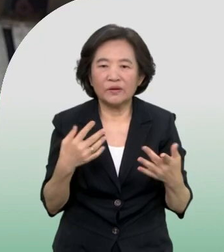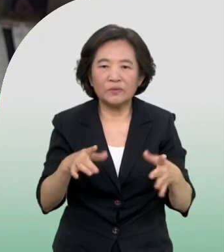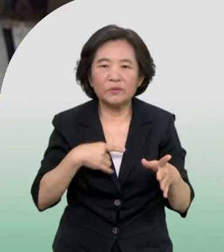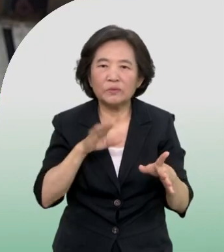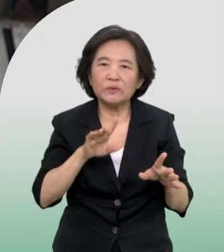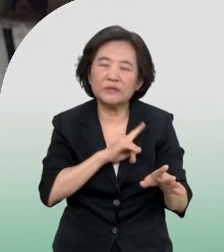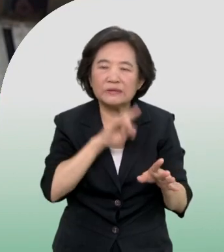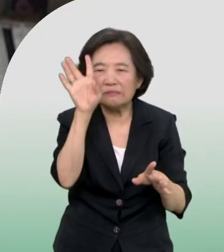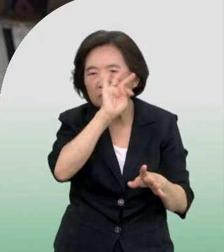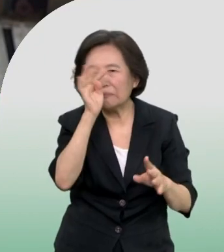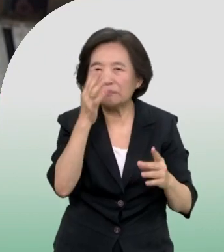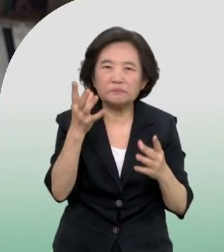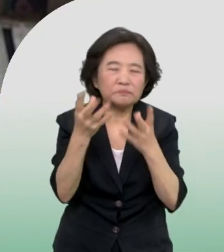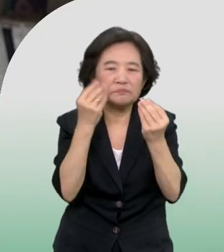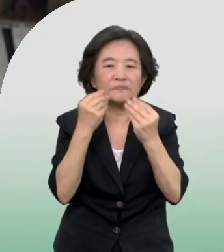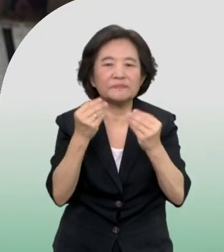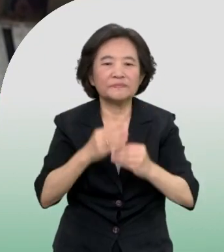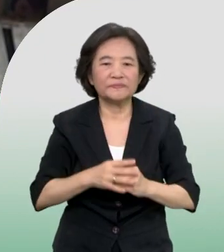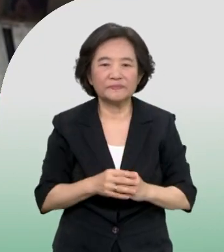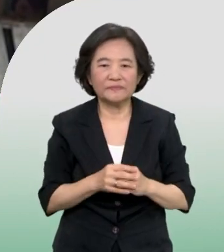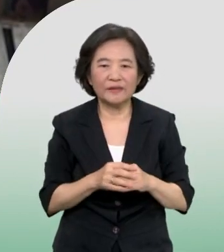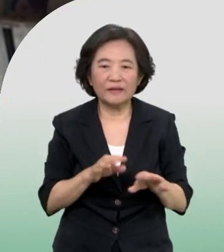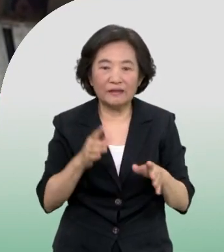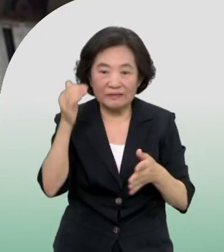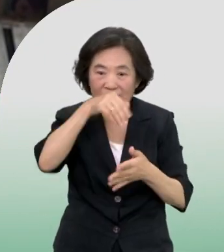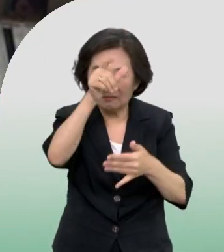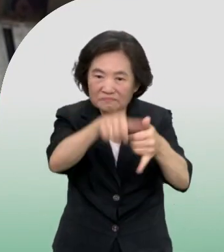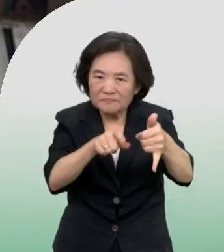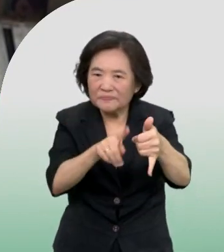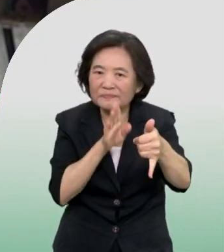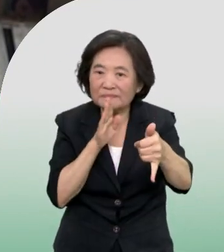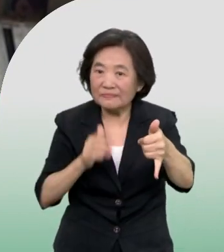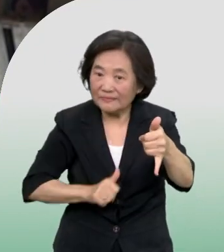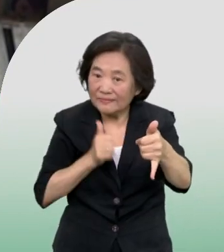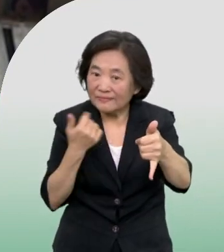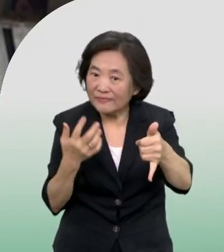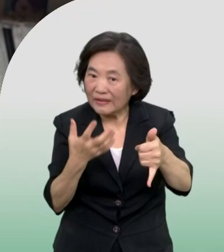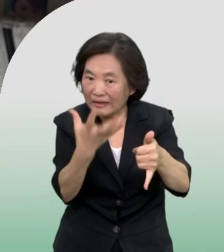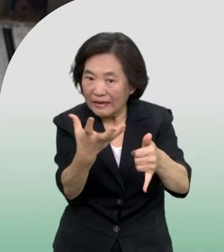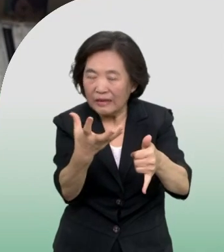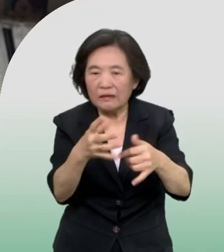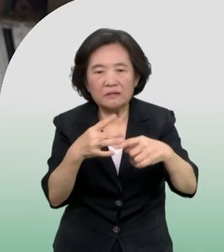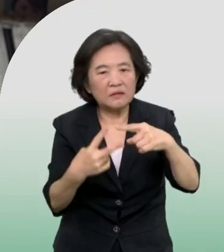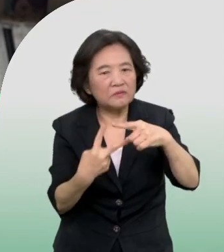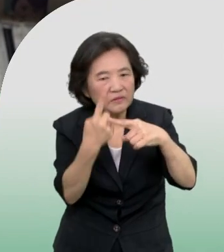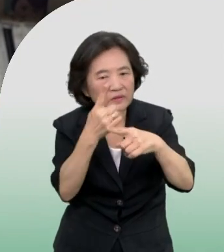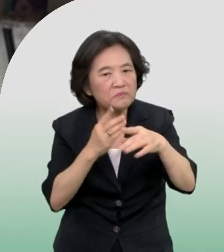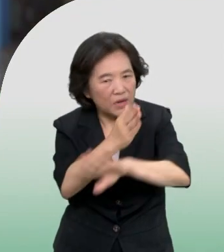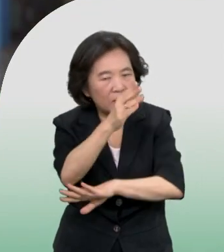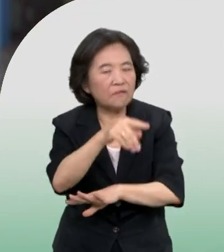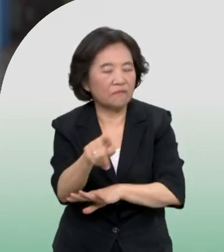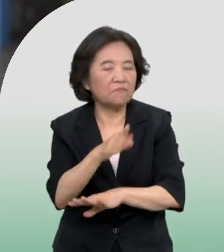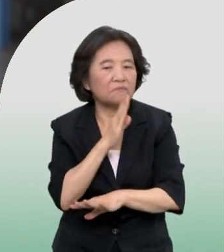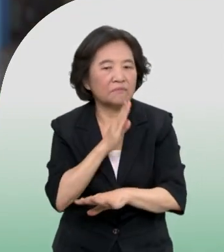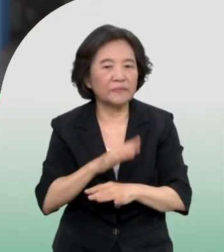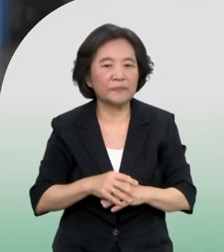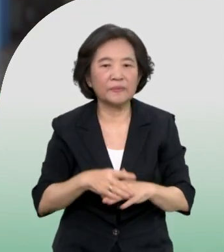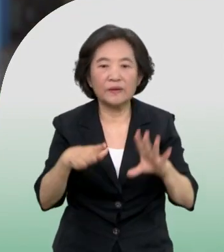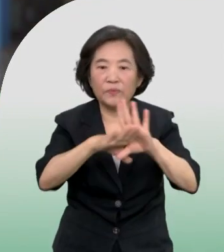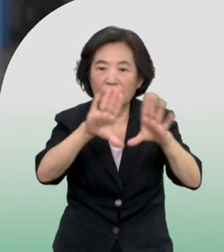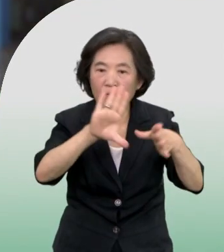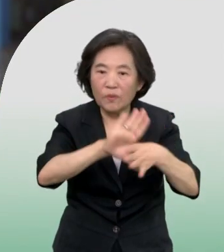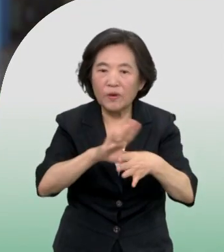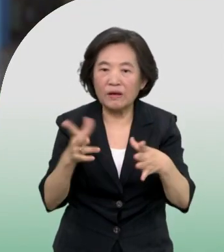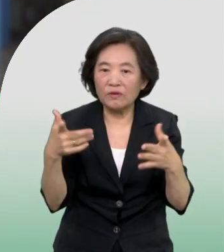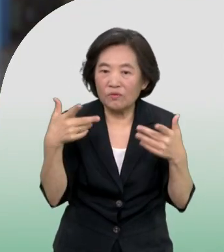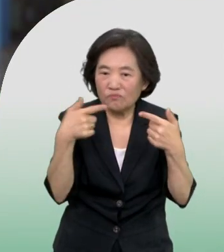很模糊的状态，他没有办法判定的状况很非常非常多，大概占了一半以上的这个案例。 文化的植入